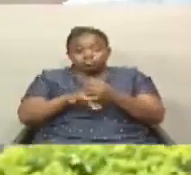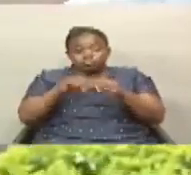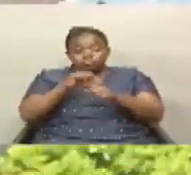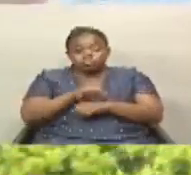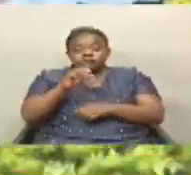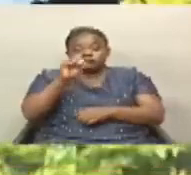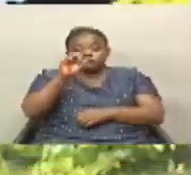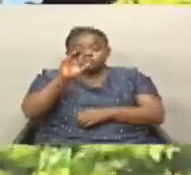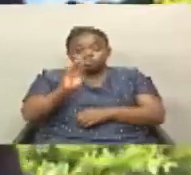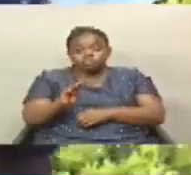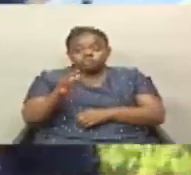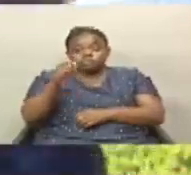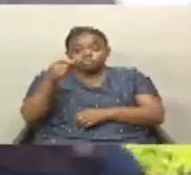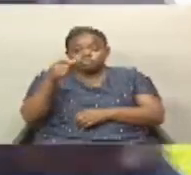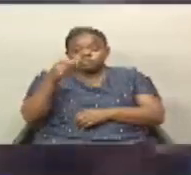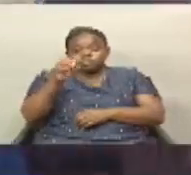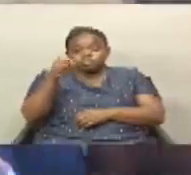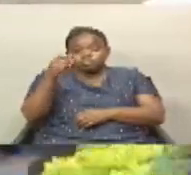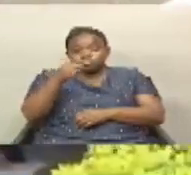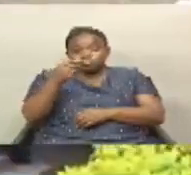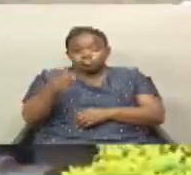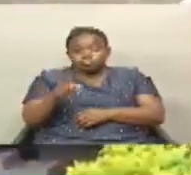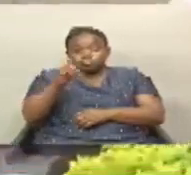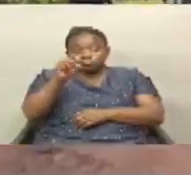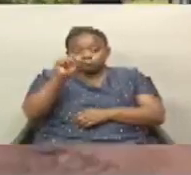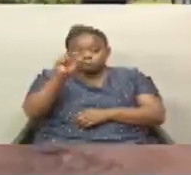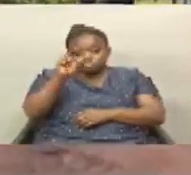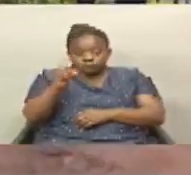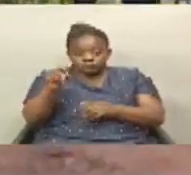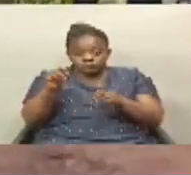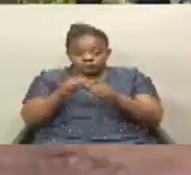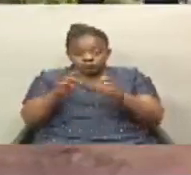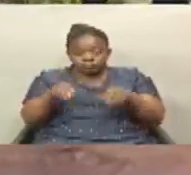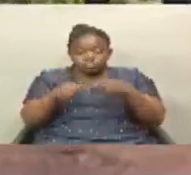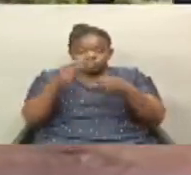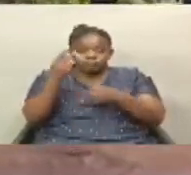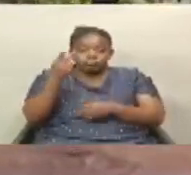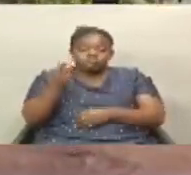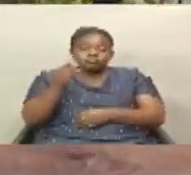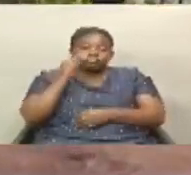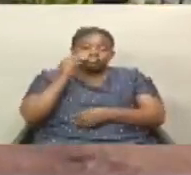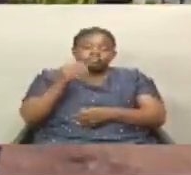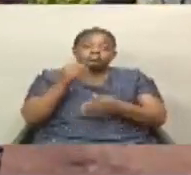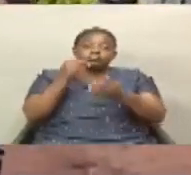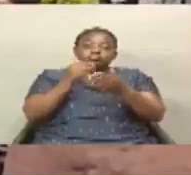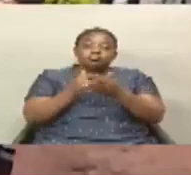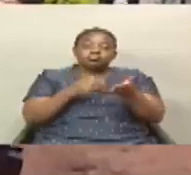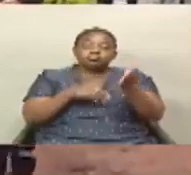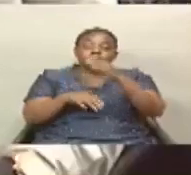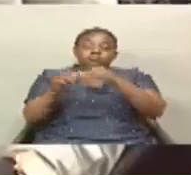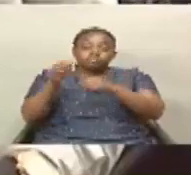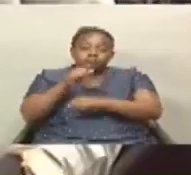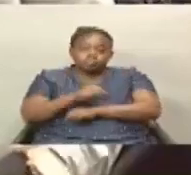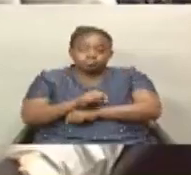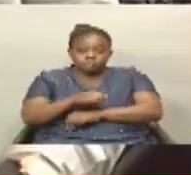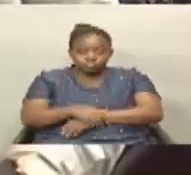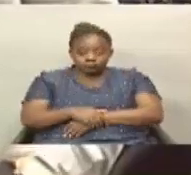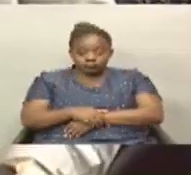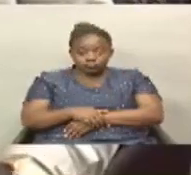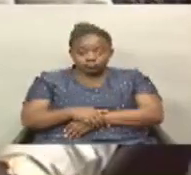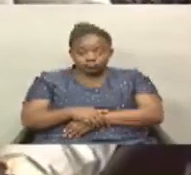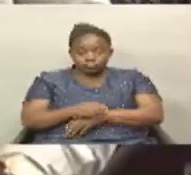ssomero ne bazza okubadde gyebbiwamana ne Mukasa Daniel ne bawaayo obukadde obubiri buyambeko mu kuzzaawo essomero